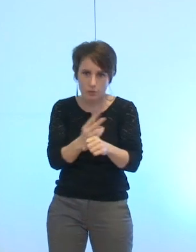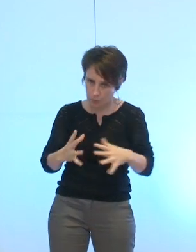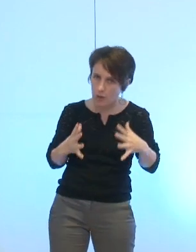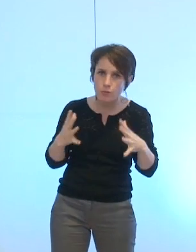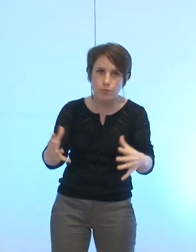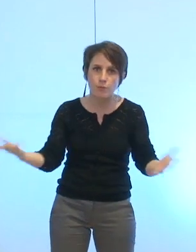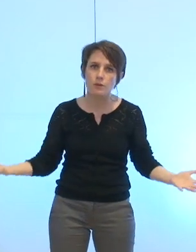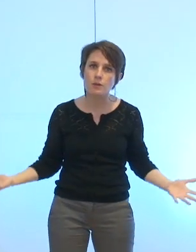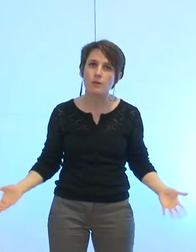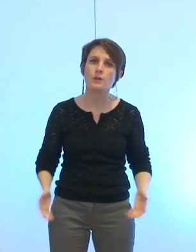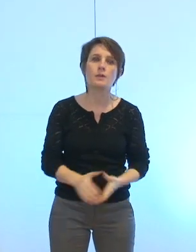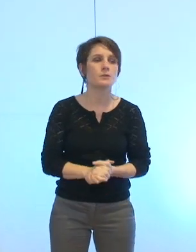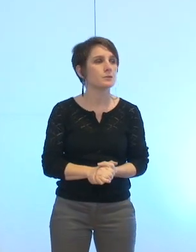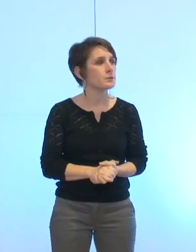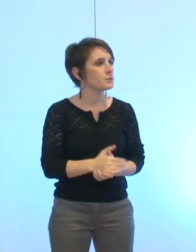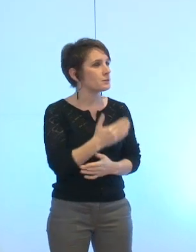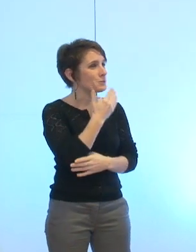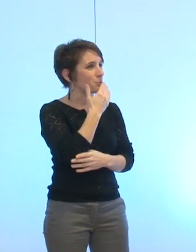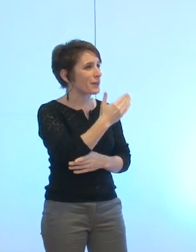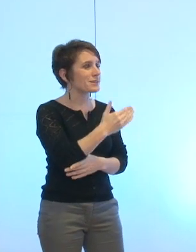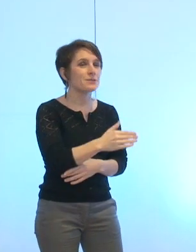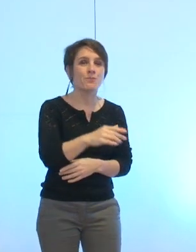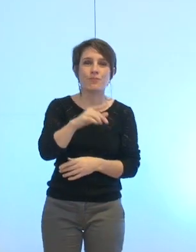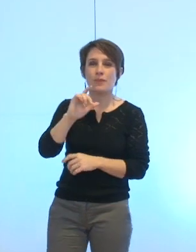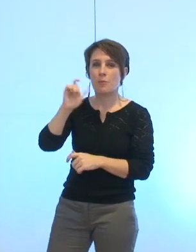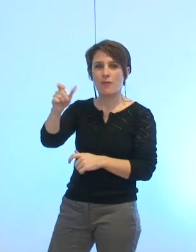scolaire merci Monsieur Bertrand